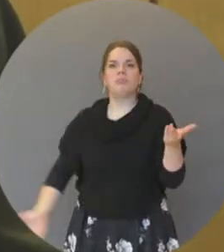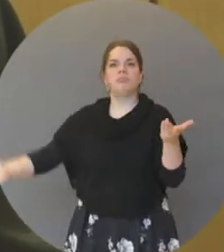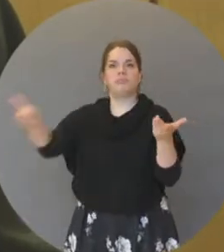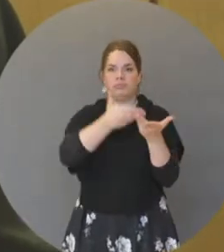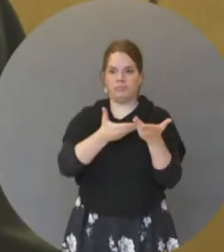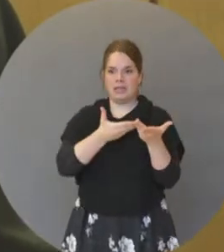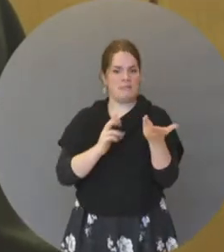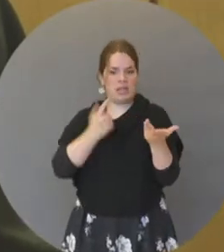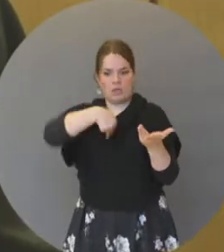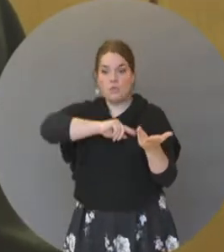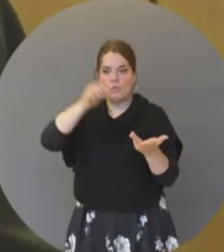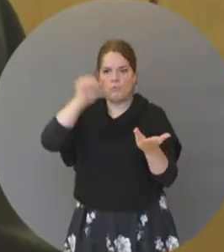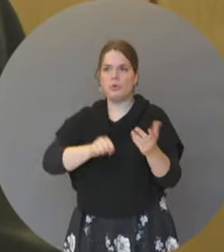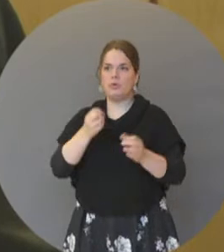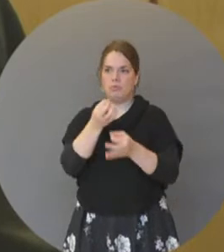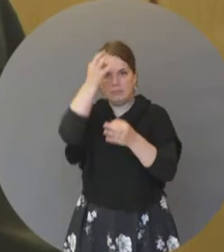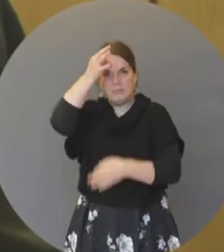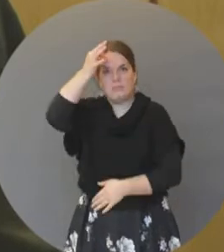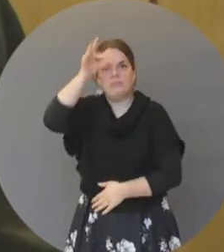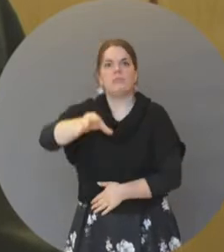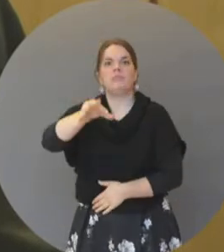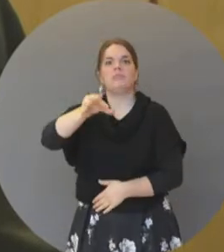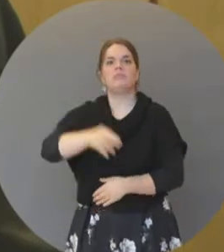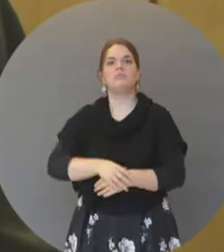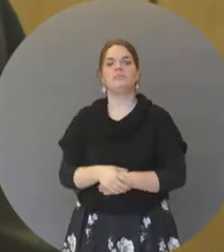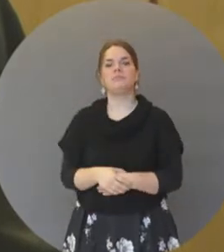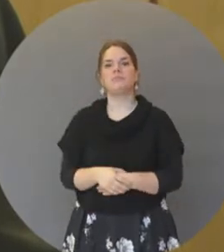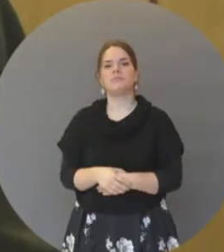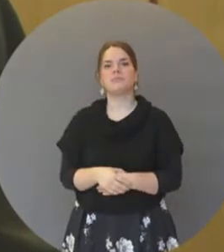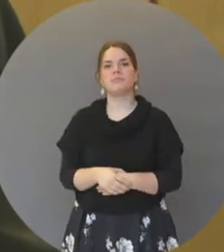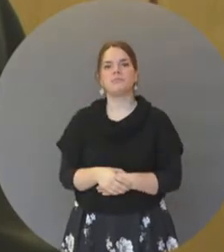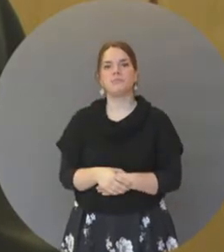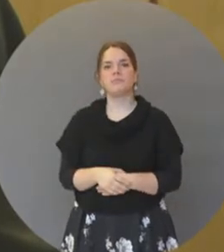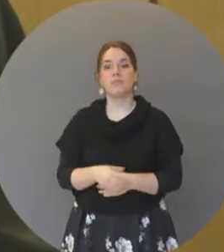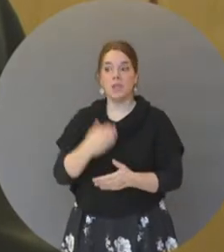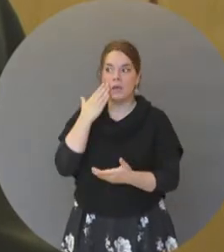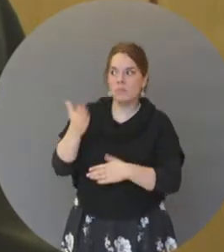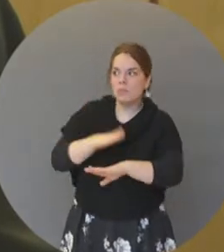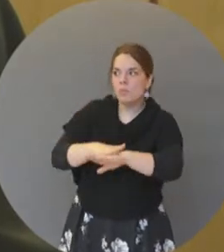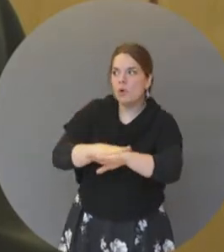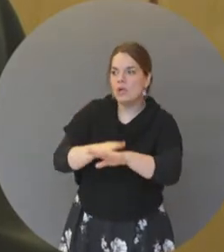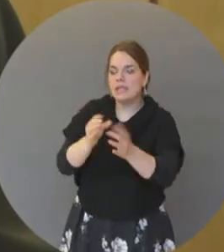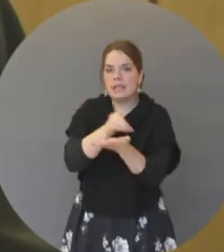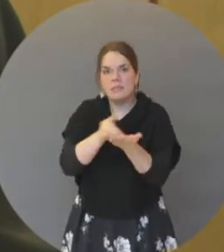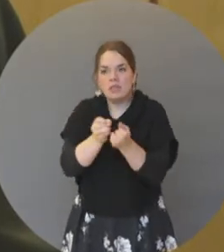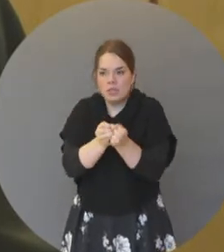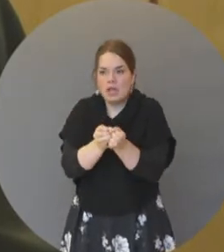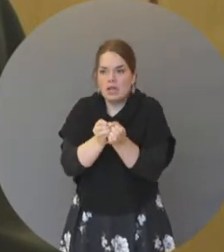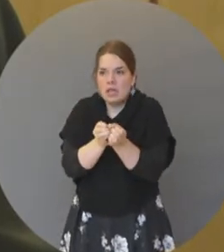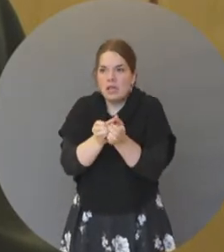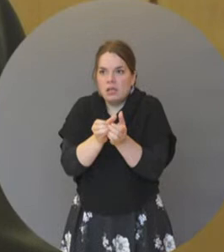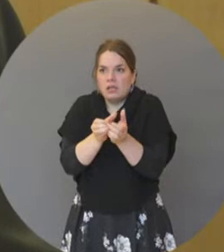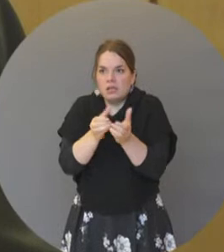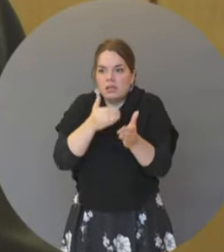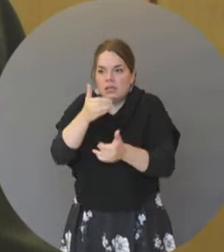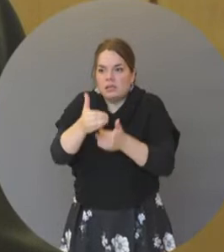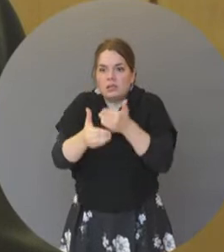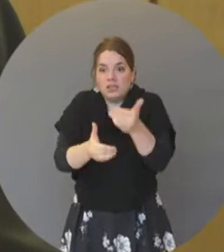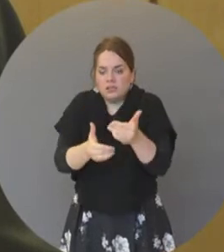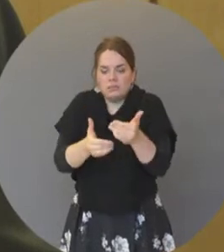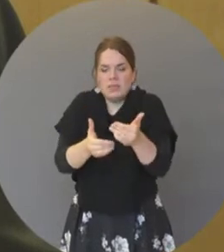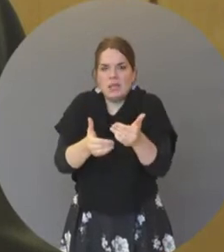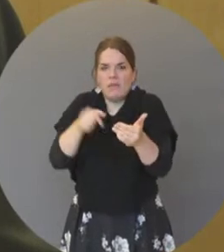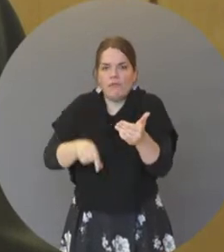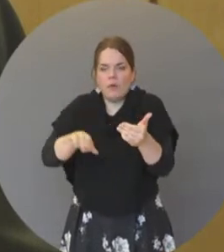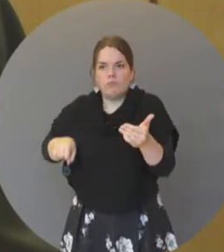territoire si la politique départementale progresse à petit pas il y a véritablement urgence à passer